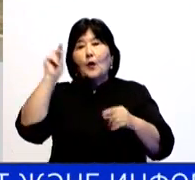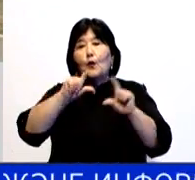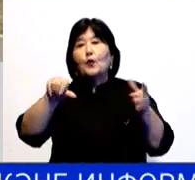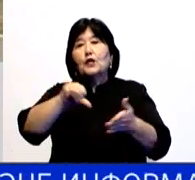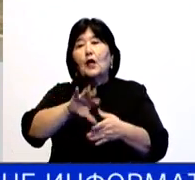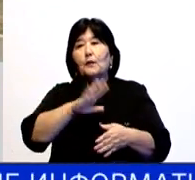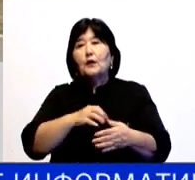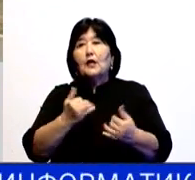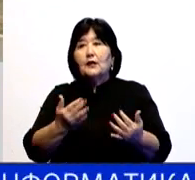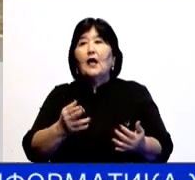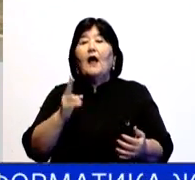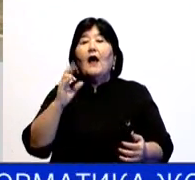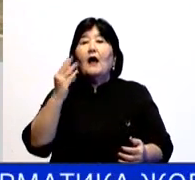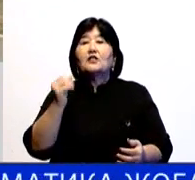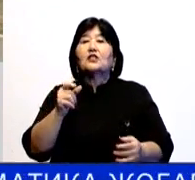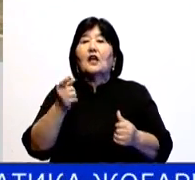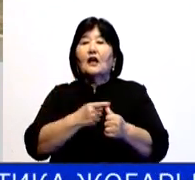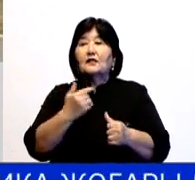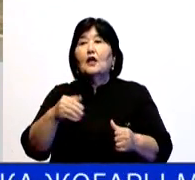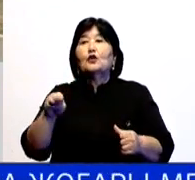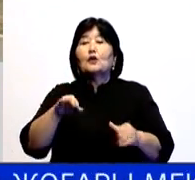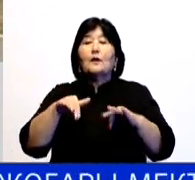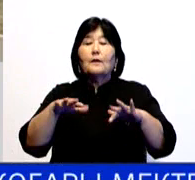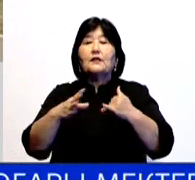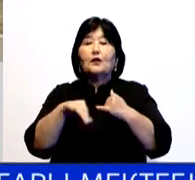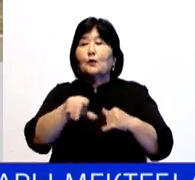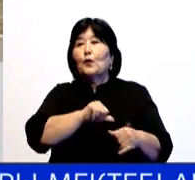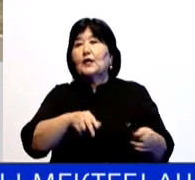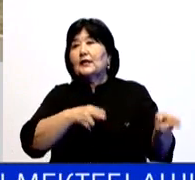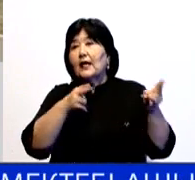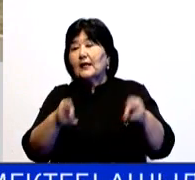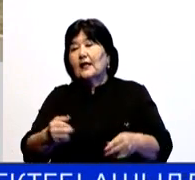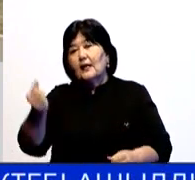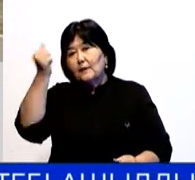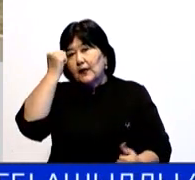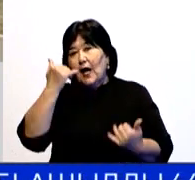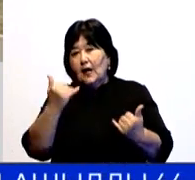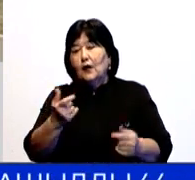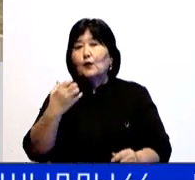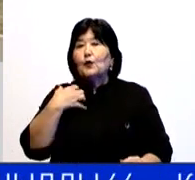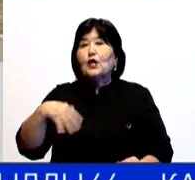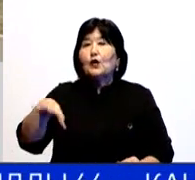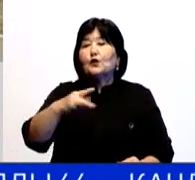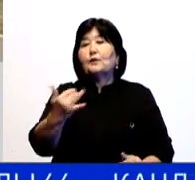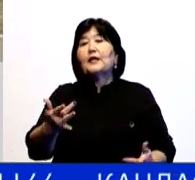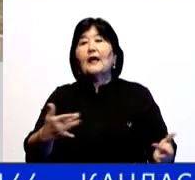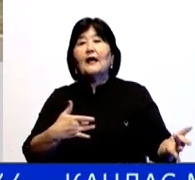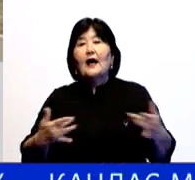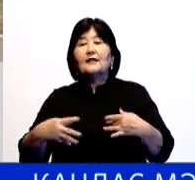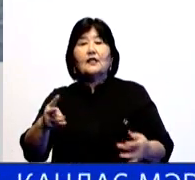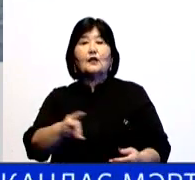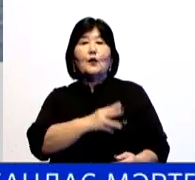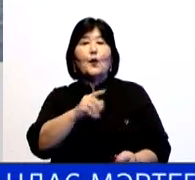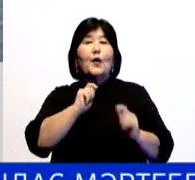бұрын Суханшы атындағы. Сол Жүргенов басқан топыраққа олар да келіп тағзым етіп, осы Сыр өңіріне бір концерт көңілді,